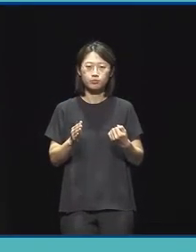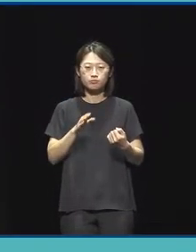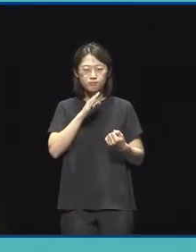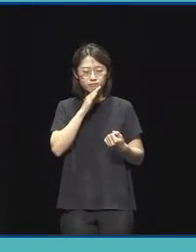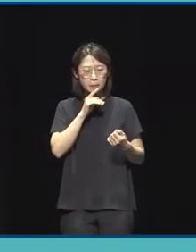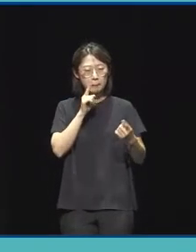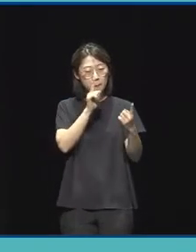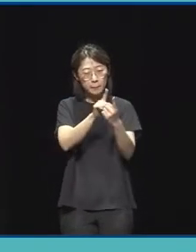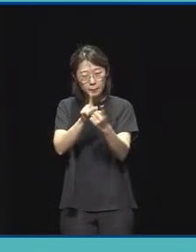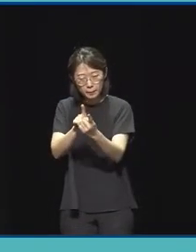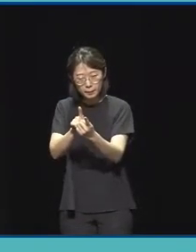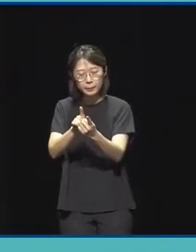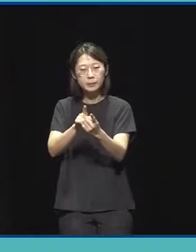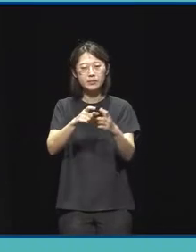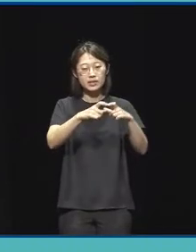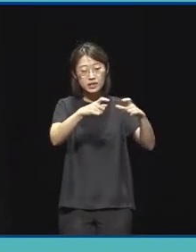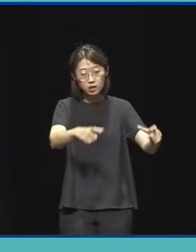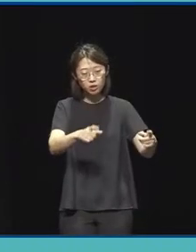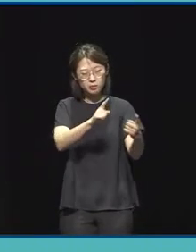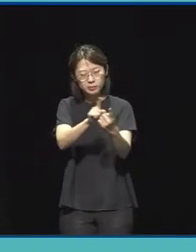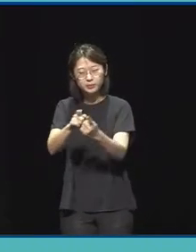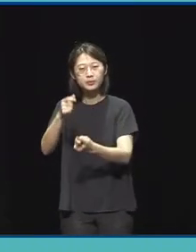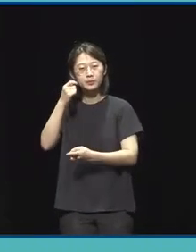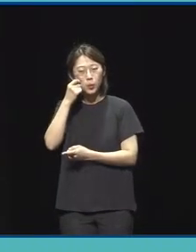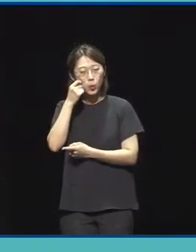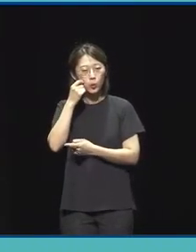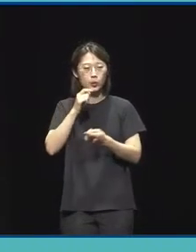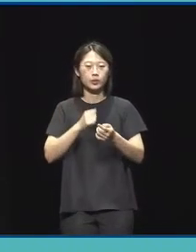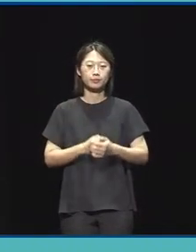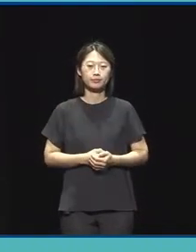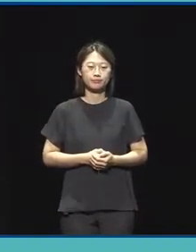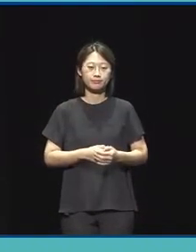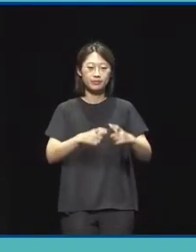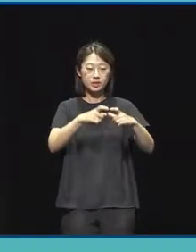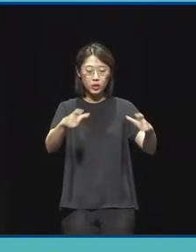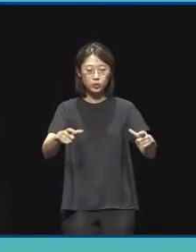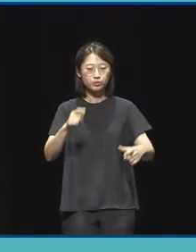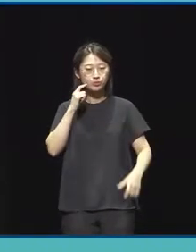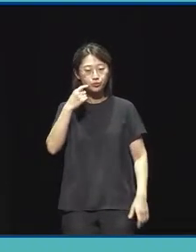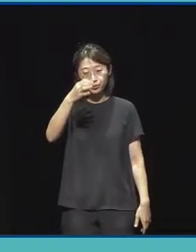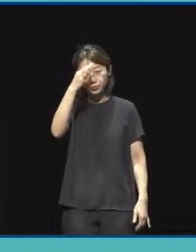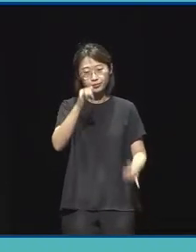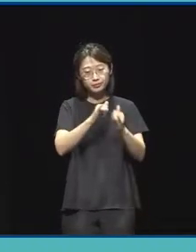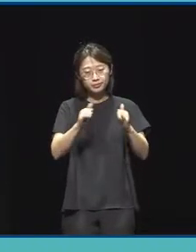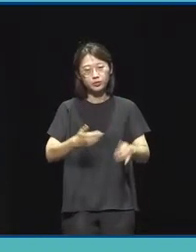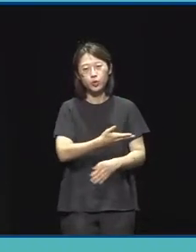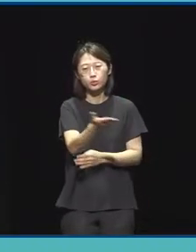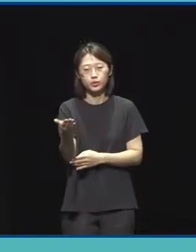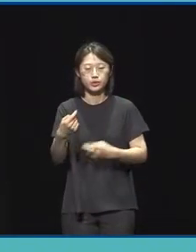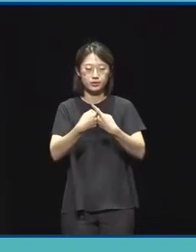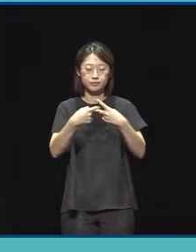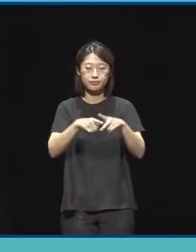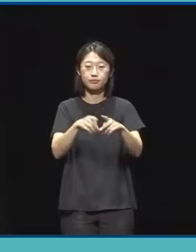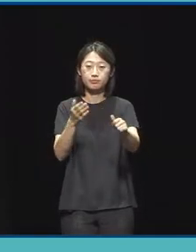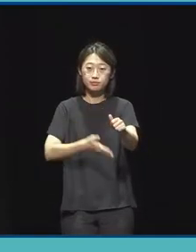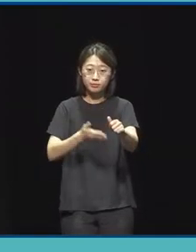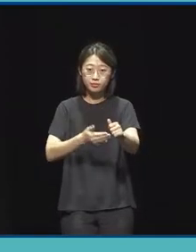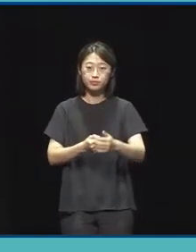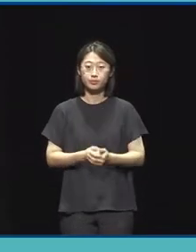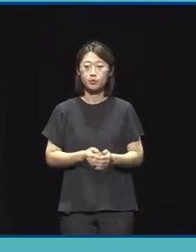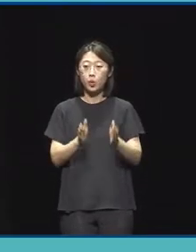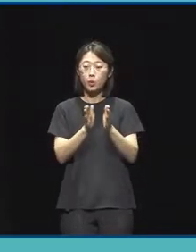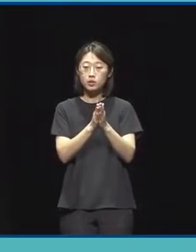못했습니다 지역 예술인 여러분들의 양해를 구합니다 오늘 설명에는 설명을 들으시고 책자를